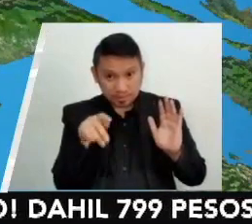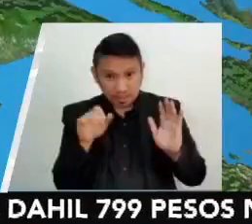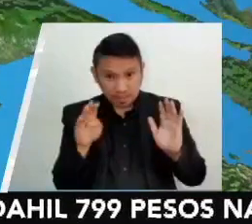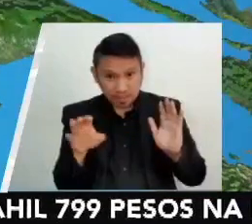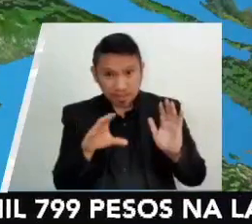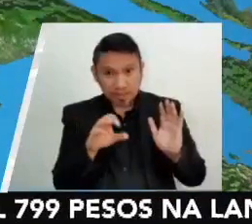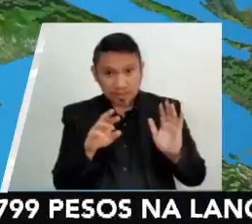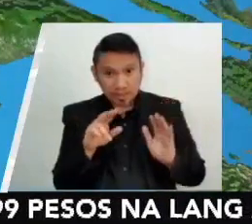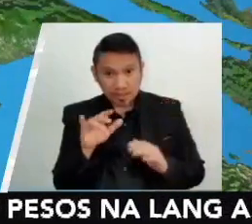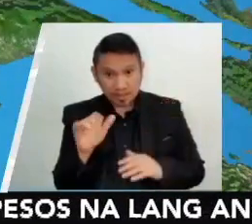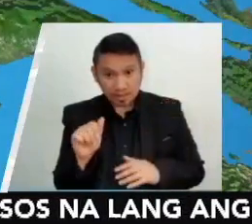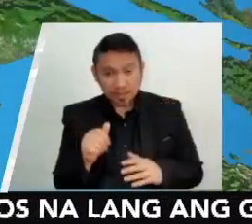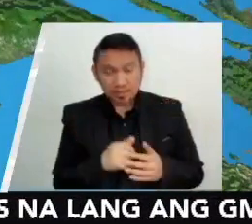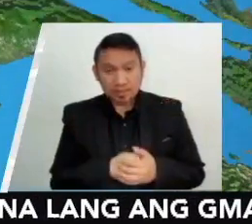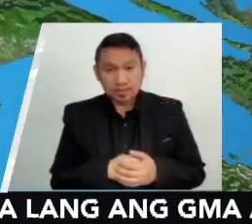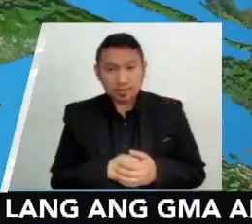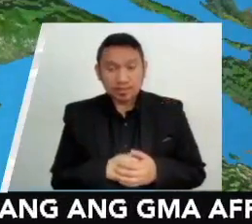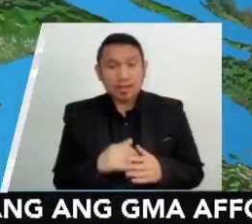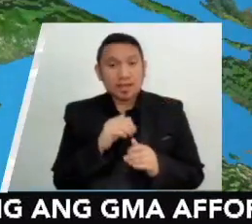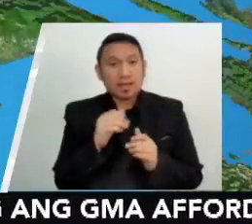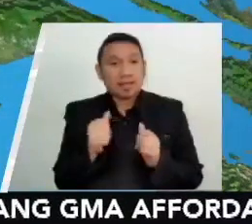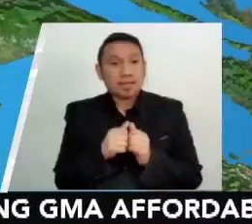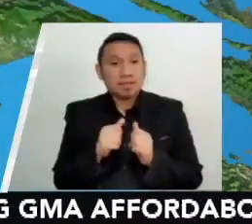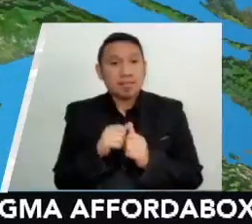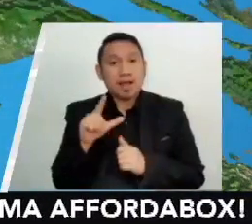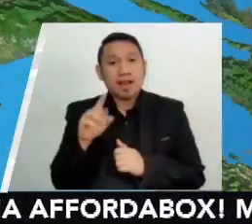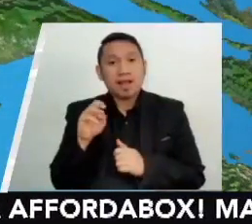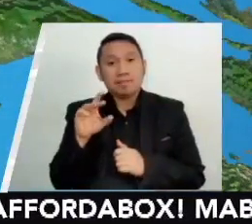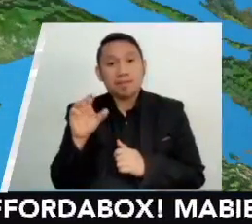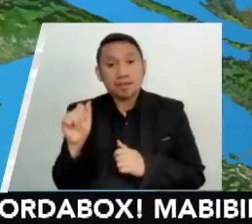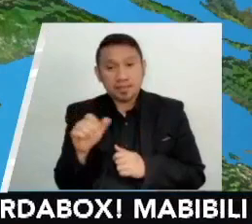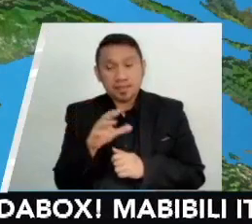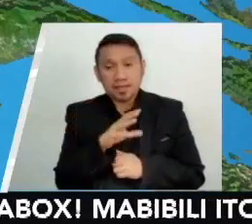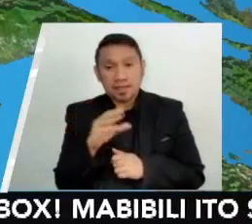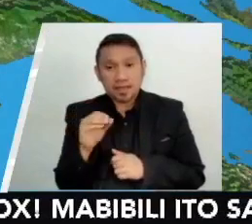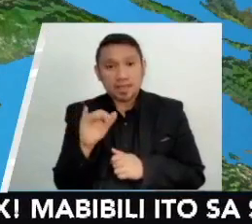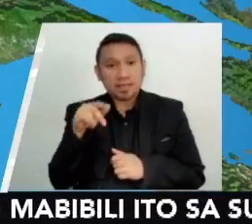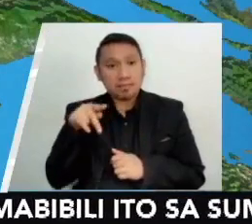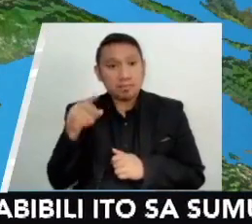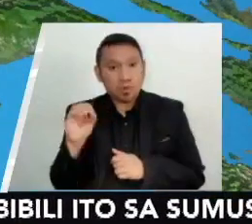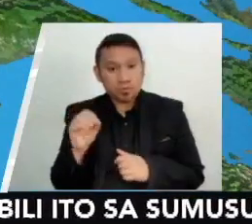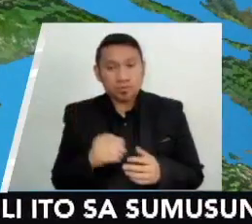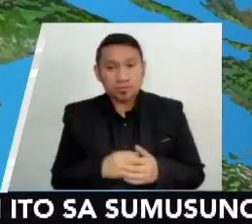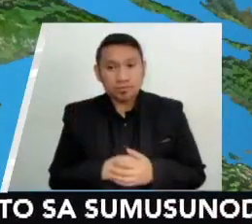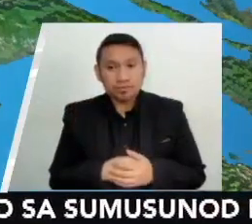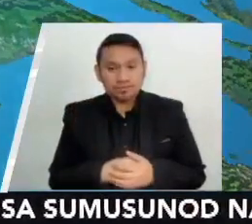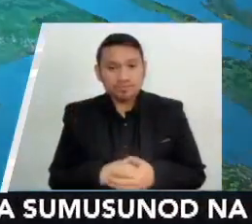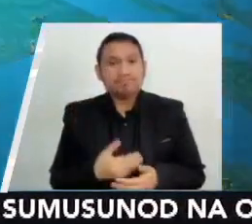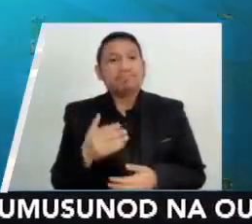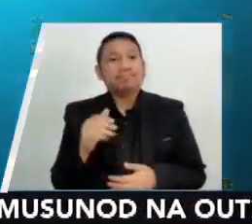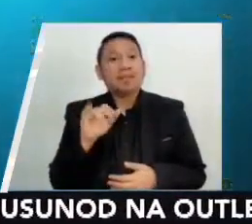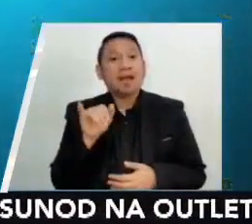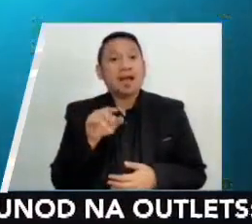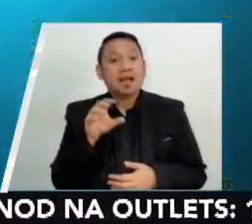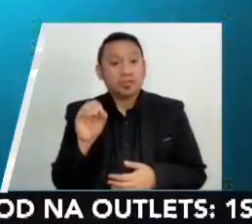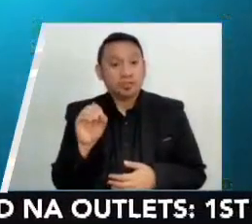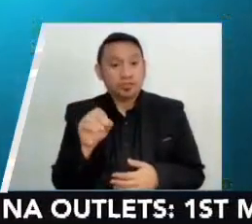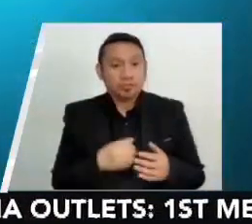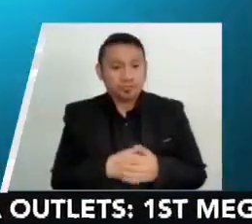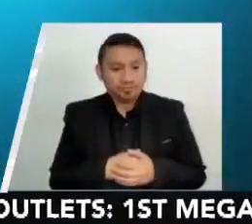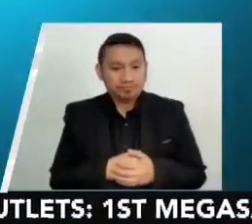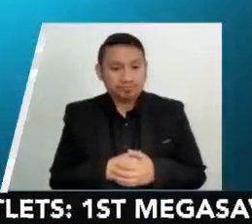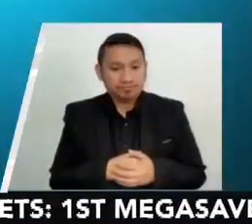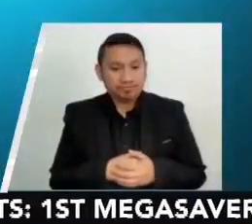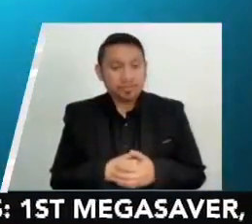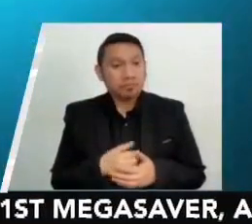na dyan ang Lamesa, ang Buklaw at pati na rin po ang Ipo Dam. Ako po si Angelo Pertiera. Know the weather before you